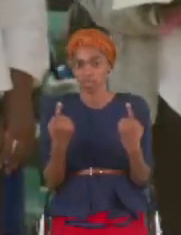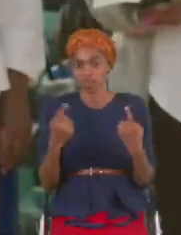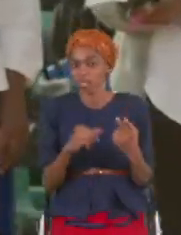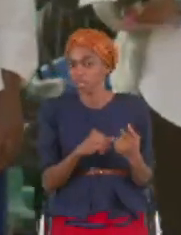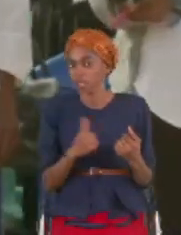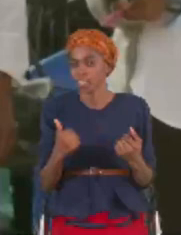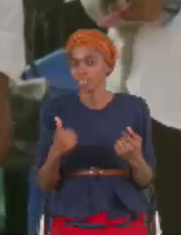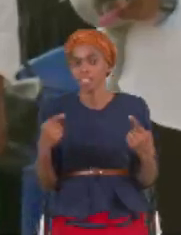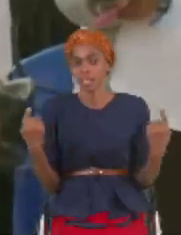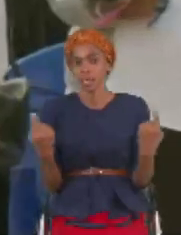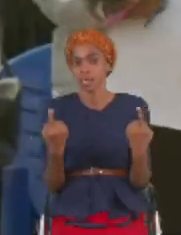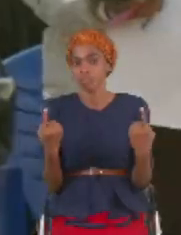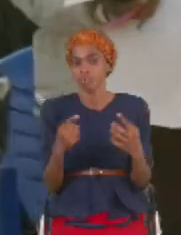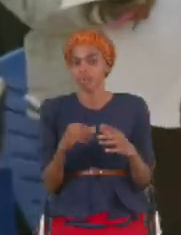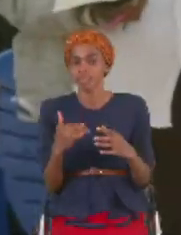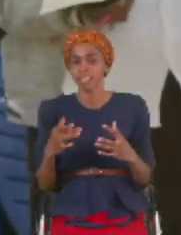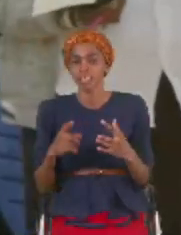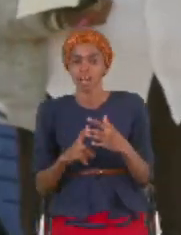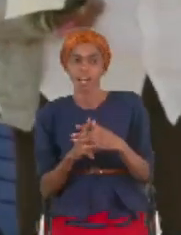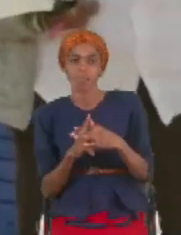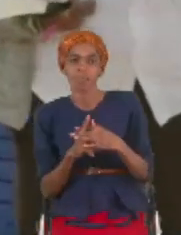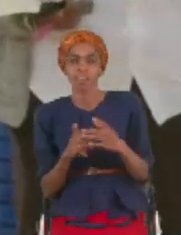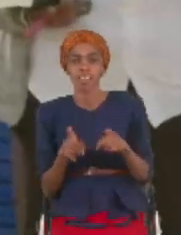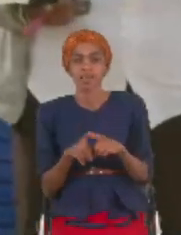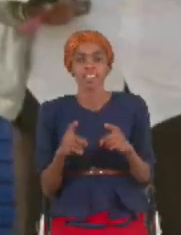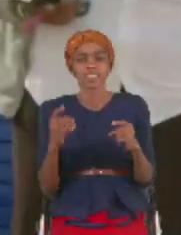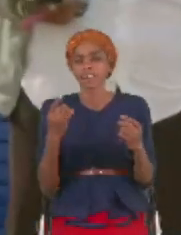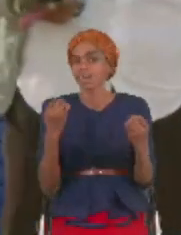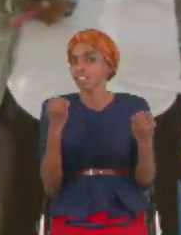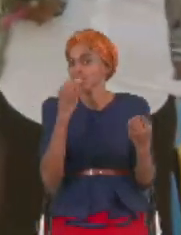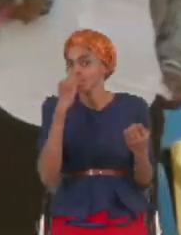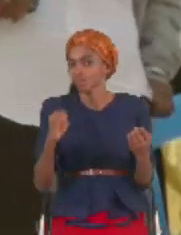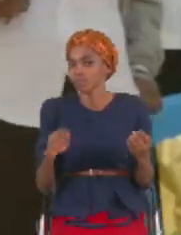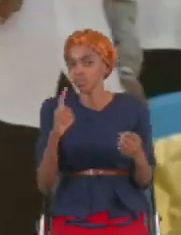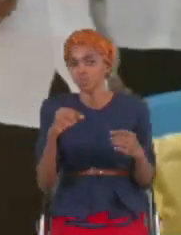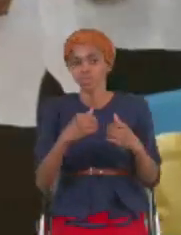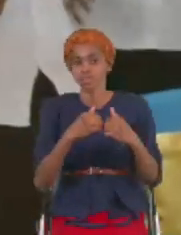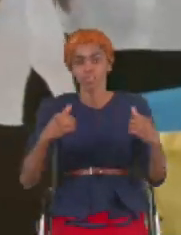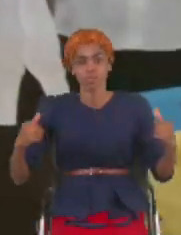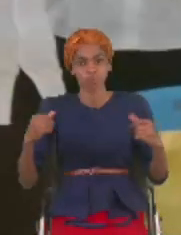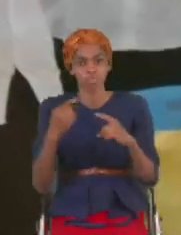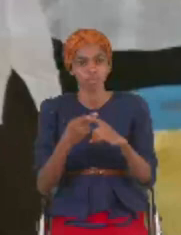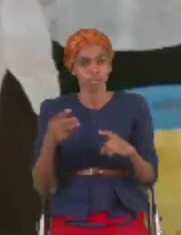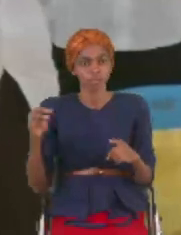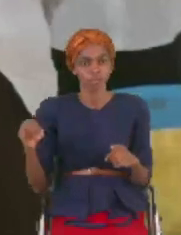mal de toute espèce de mal tu t'éloignes